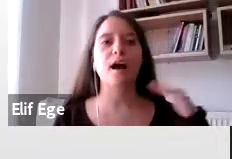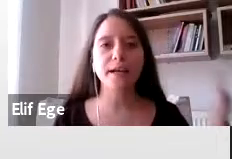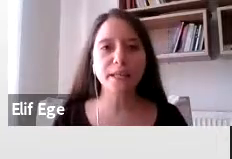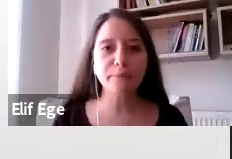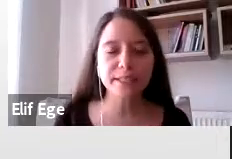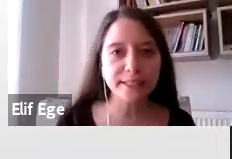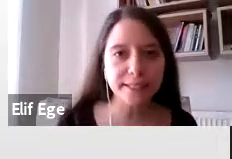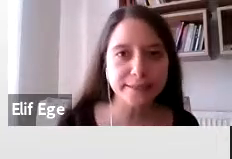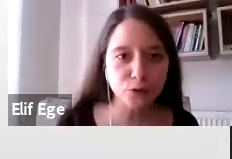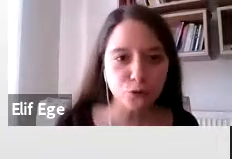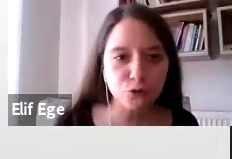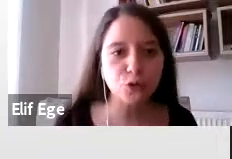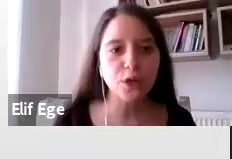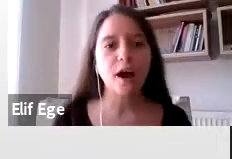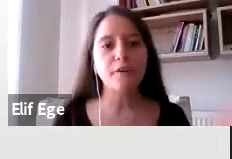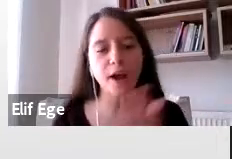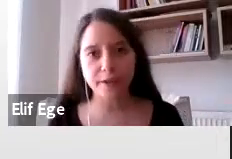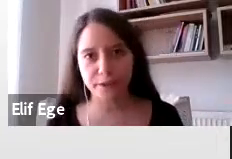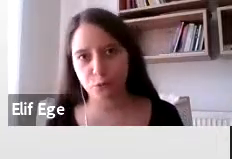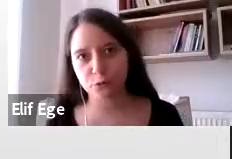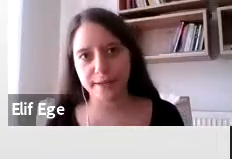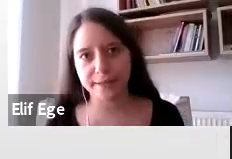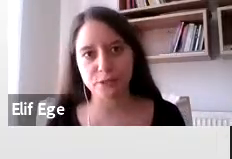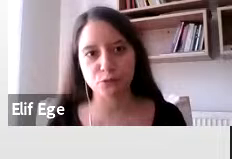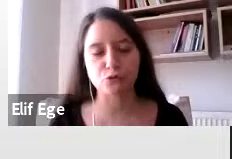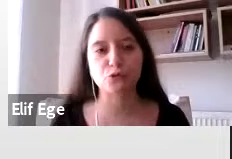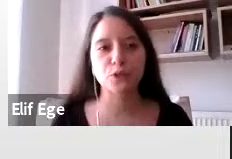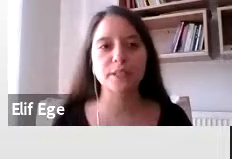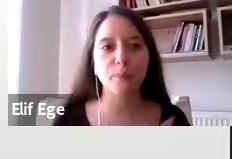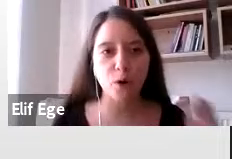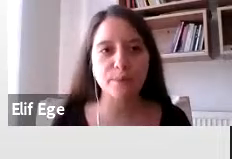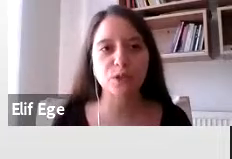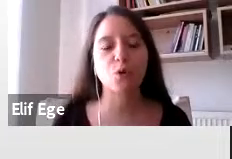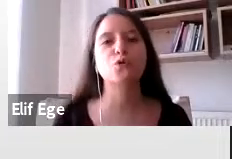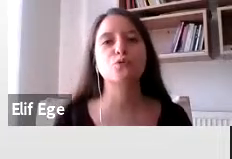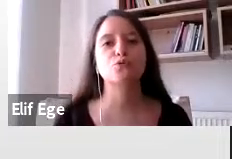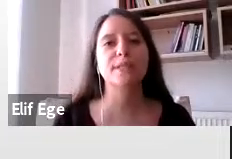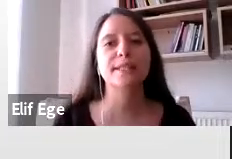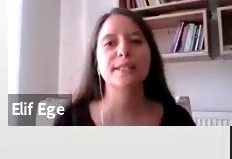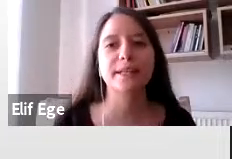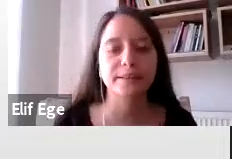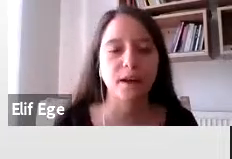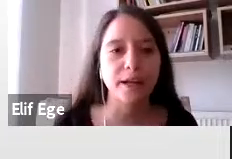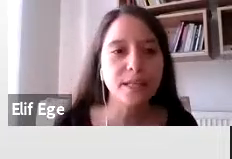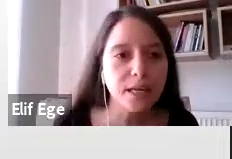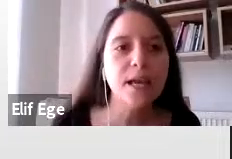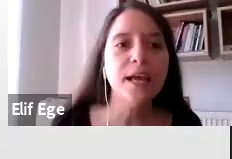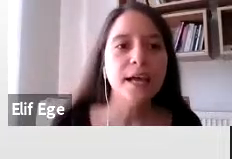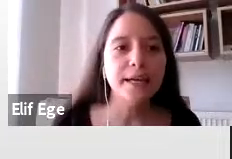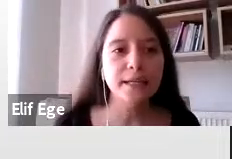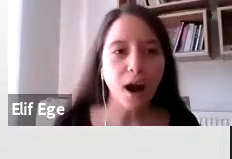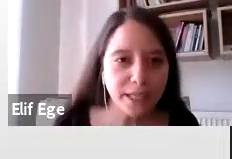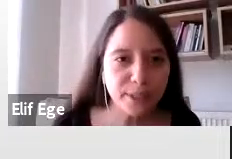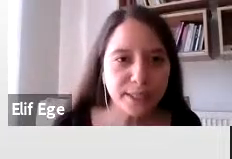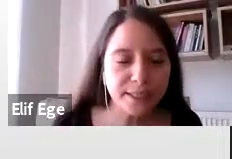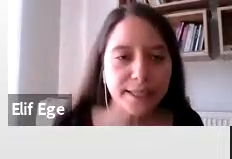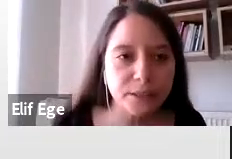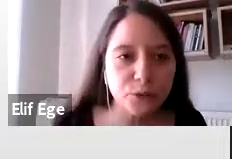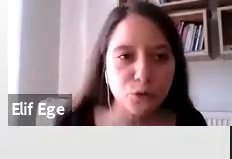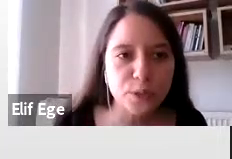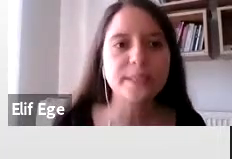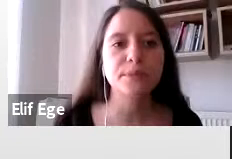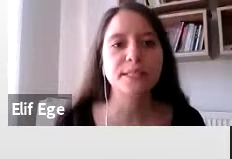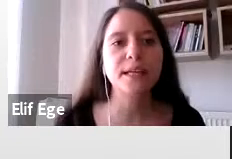aslında. Yani hangi bilgileri ediniyoruz ve hangi yollarla ediniyoruz? Raporlarımıza koyduğumuz bilgilere dair. Hangi